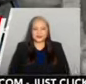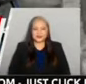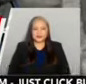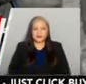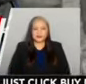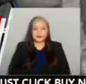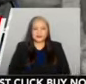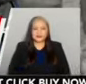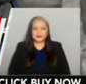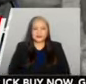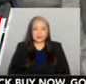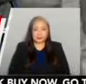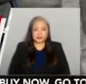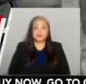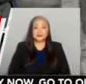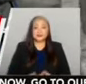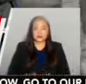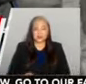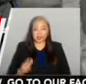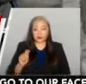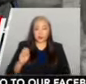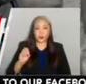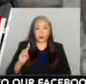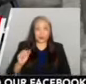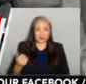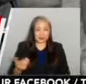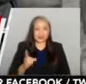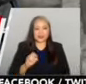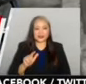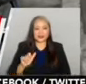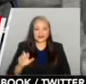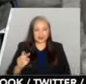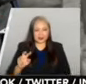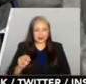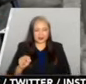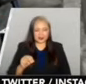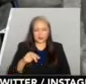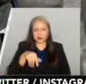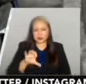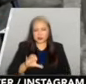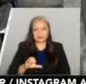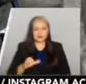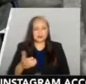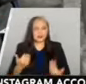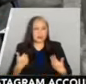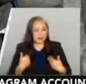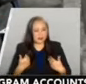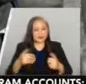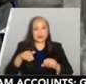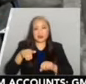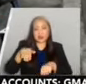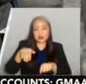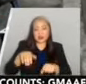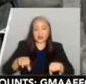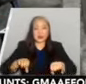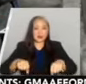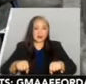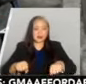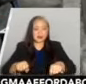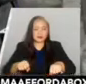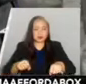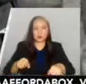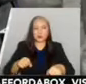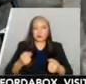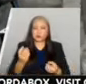Ivan, sa ilang toda rito sa Dilimang Quezon City na naikutan ko, marami pa rin na mga tricycle driver at mga pumapasadang tricycle na hindi